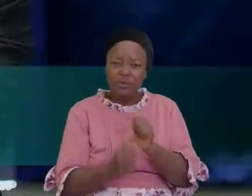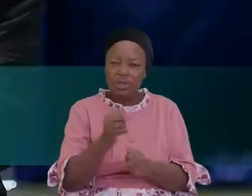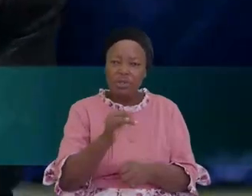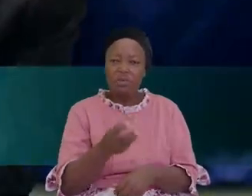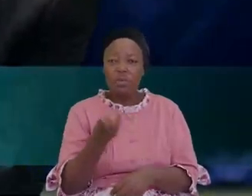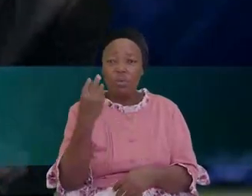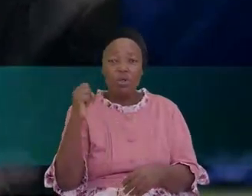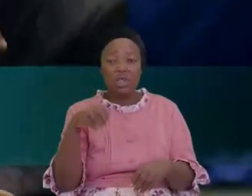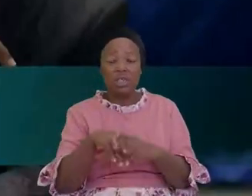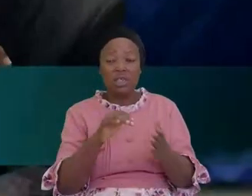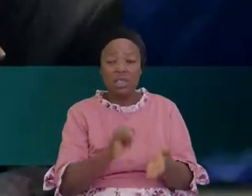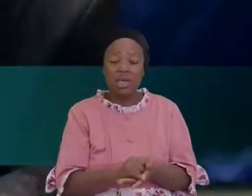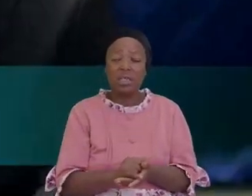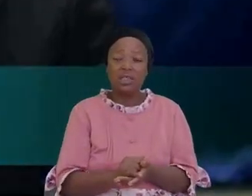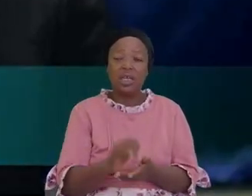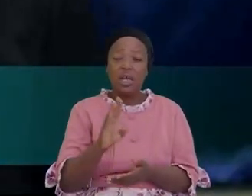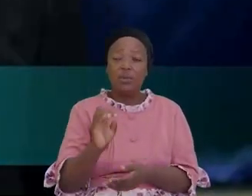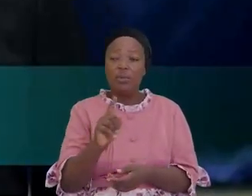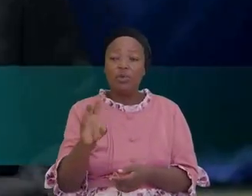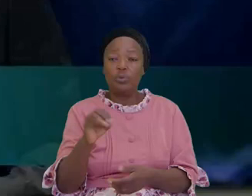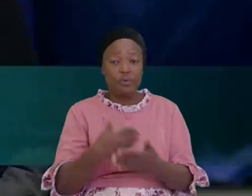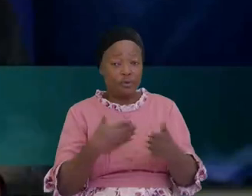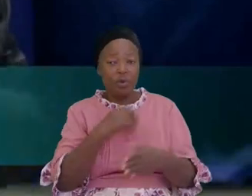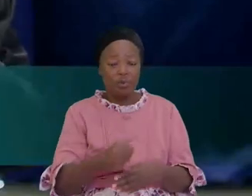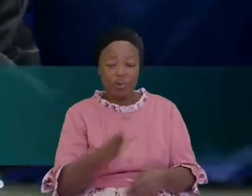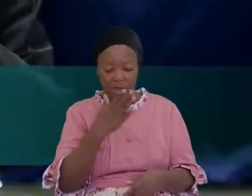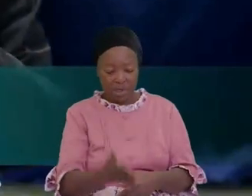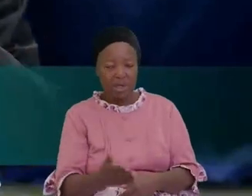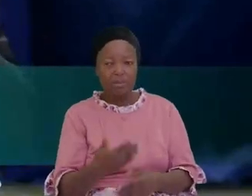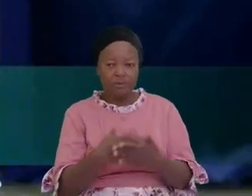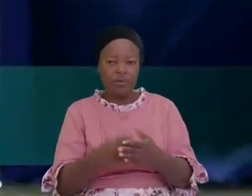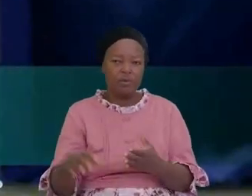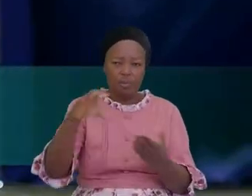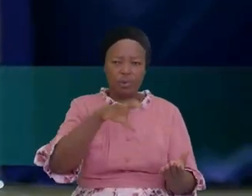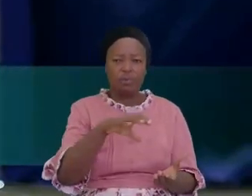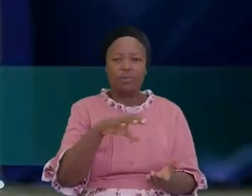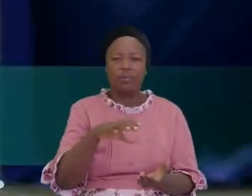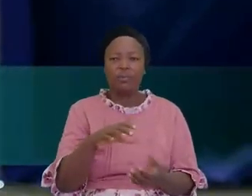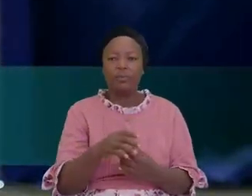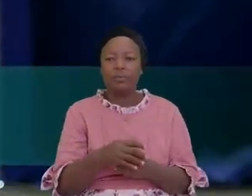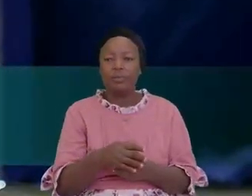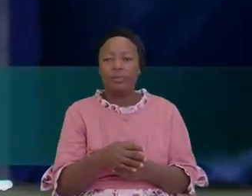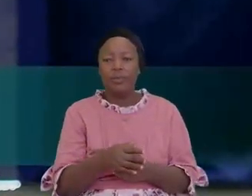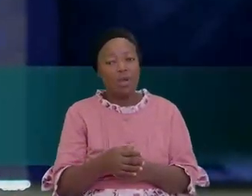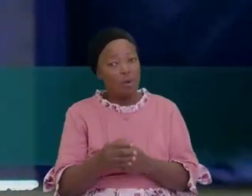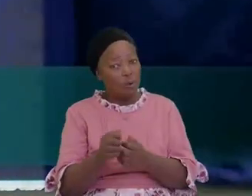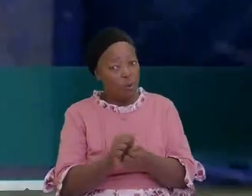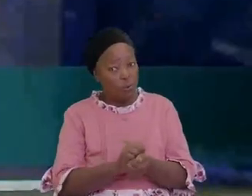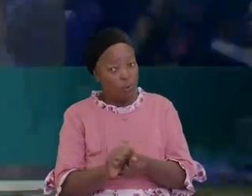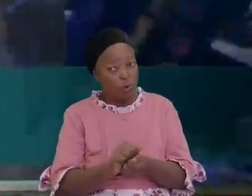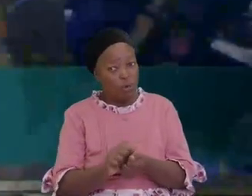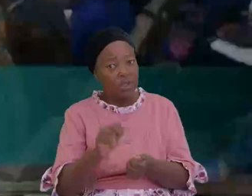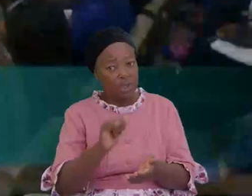dans cette bouteille ne reste avant que tu ne verses le liquide. Lave